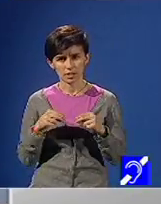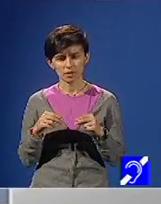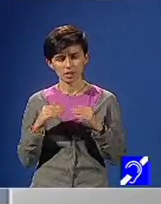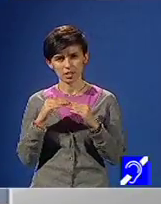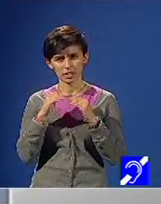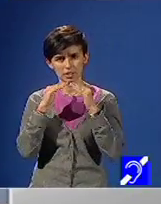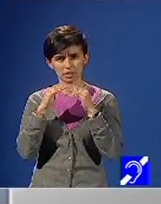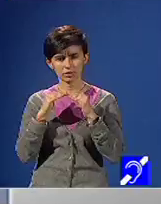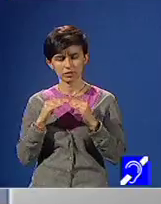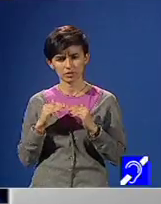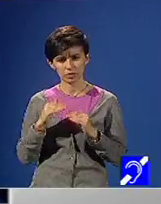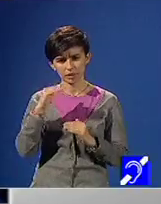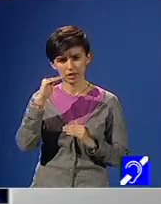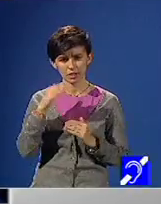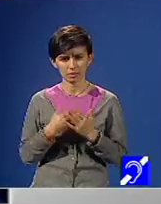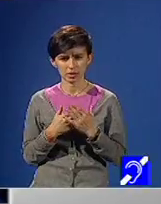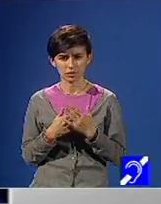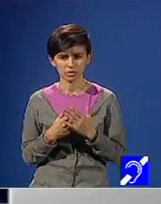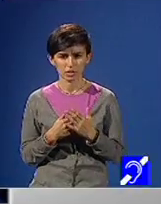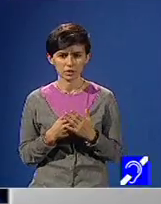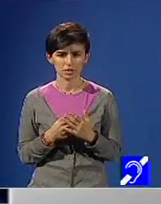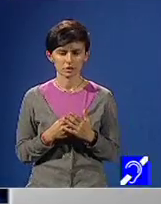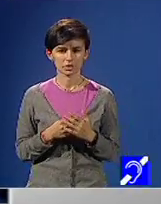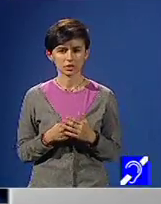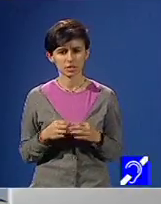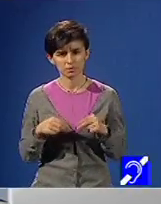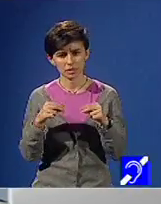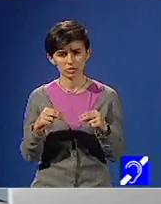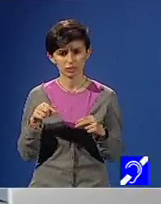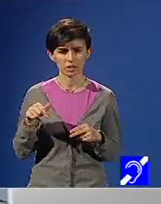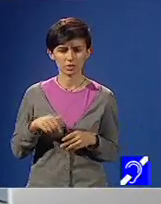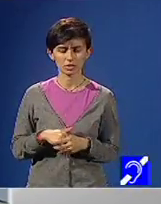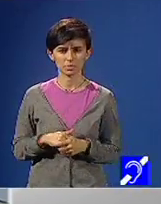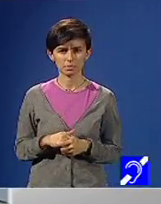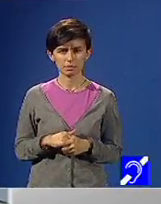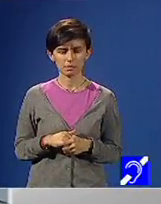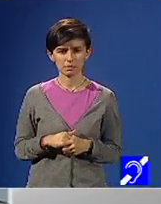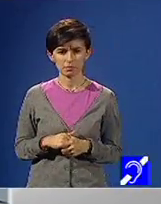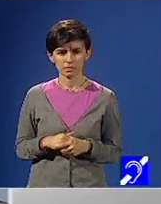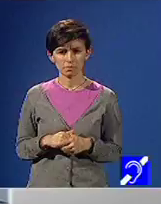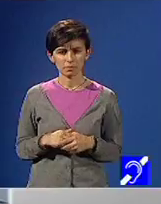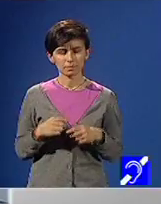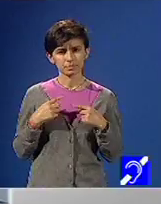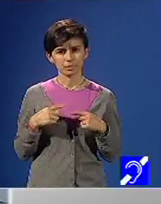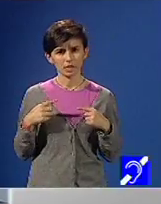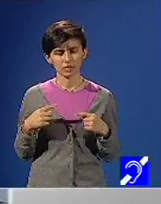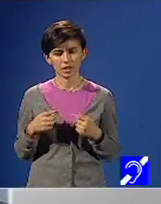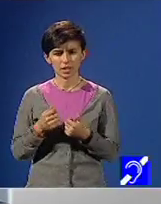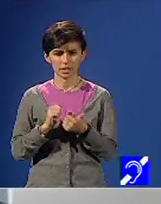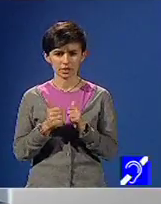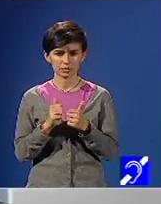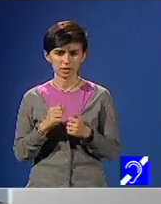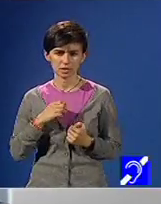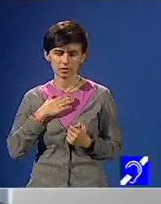a câștiga, pentru a ajunge acolo, în primul rând. Fiecare sportiv asta își dorește să